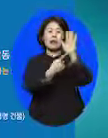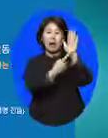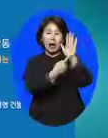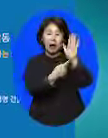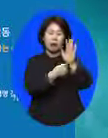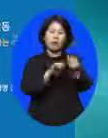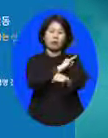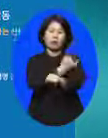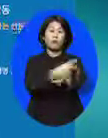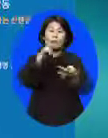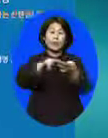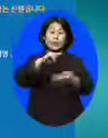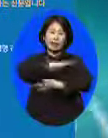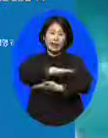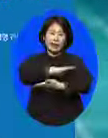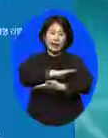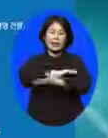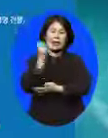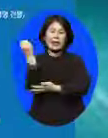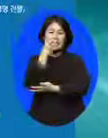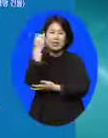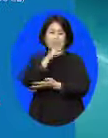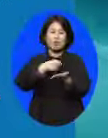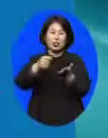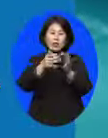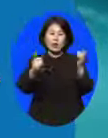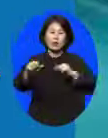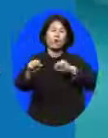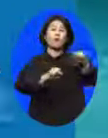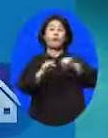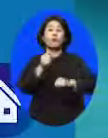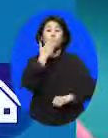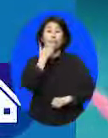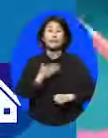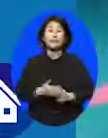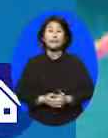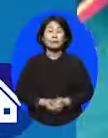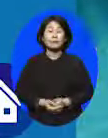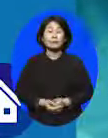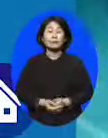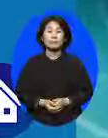게재하고 인권센터가 발행하는 대전 인권신문 시민기자로 활동하게 됩니다.